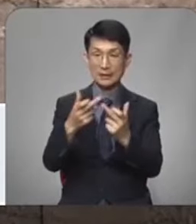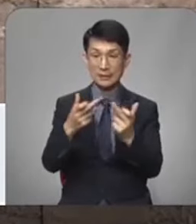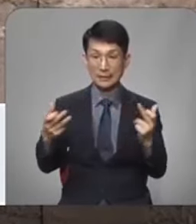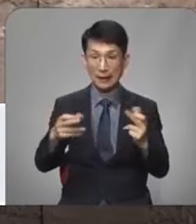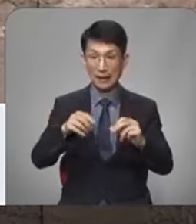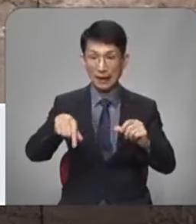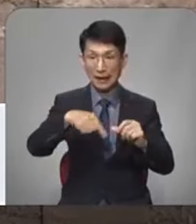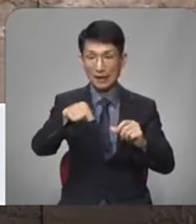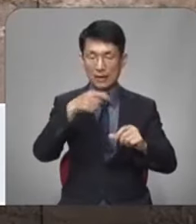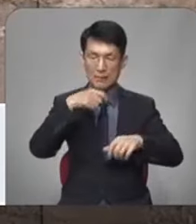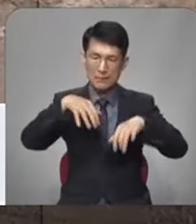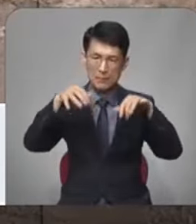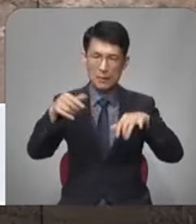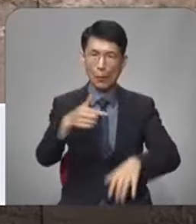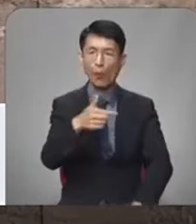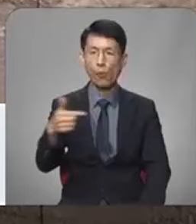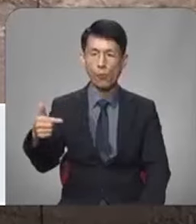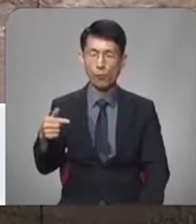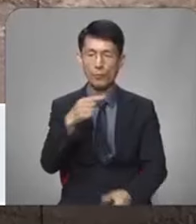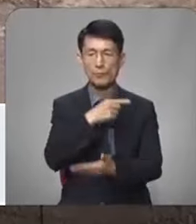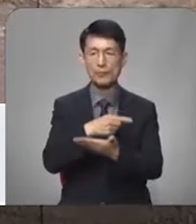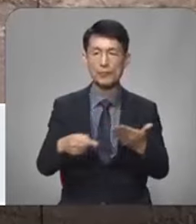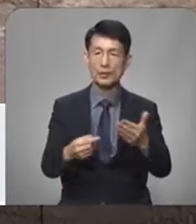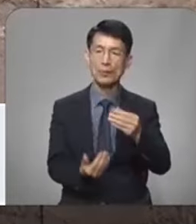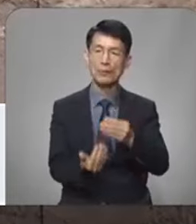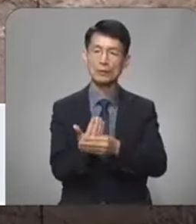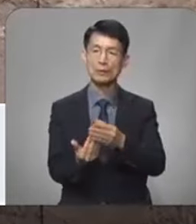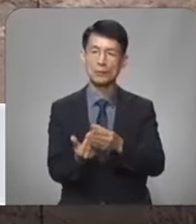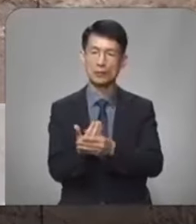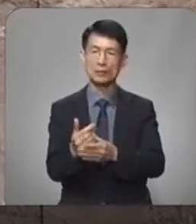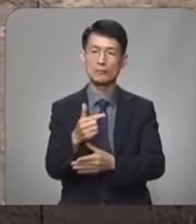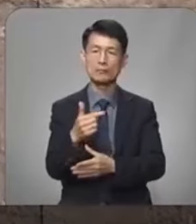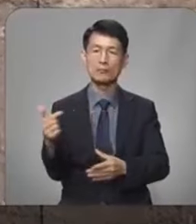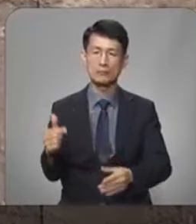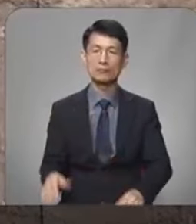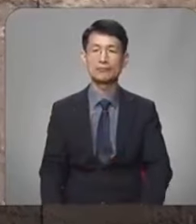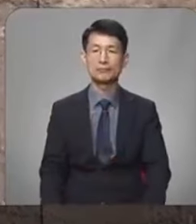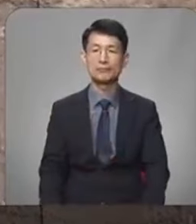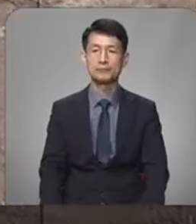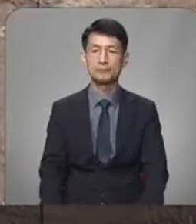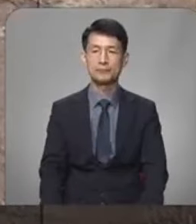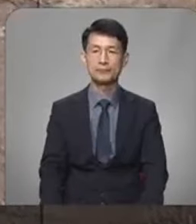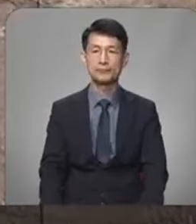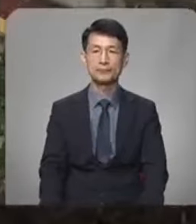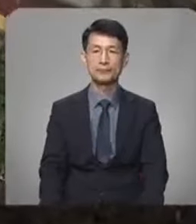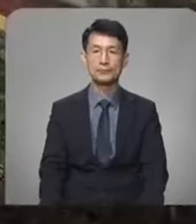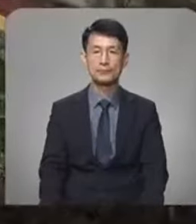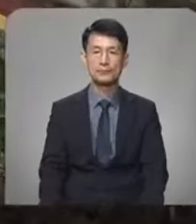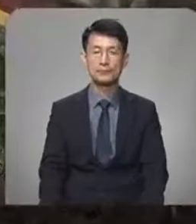비가 집중됐는데요. 이로 인한 피해도 잇따랐습니다. 박성은 기자의 보도입니다.